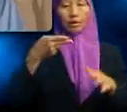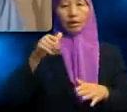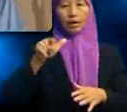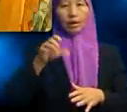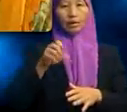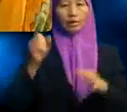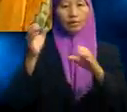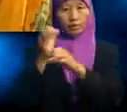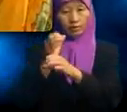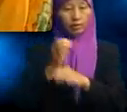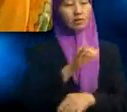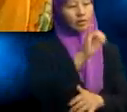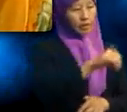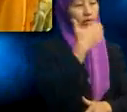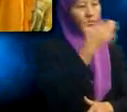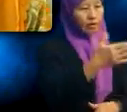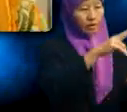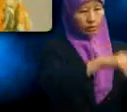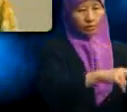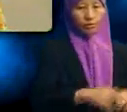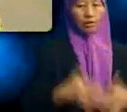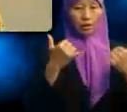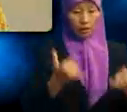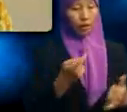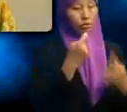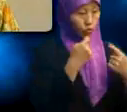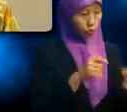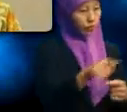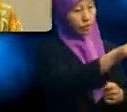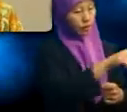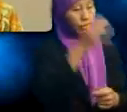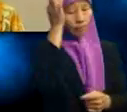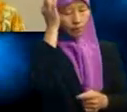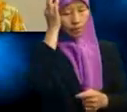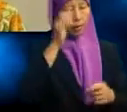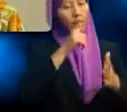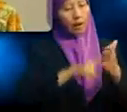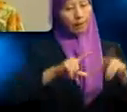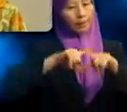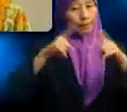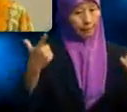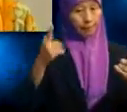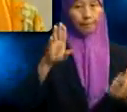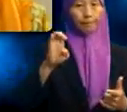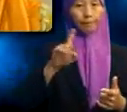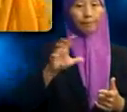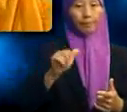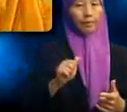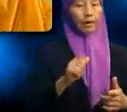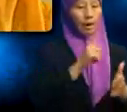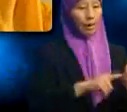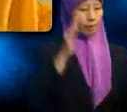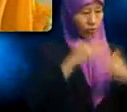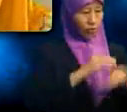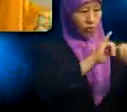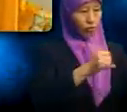duduk. Baik. Sekarang, cuba kamu fikirkan apakah perbezaan antara solat Jumaat dan solat jemaah.